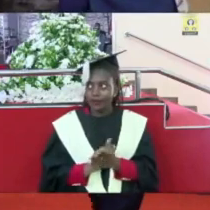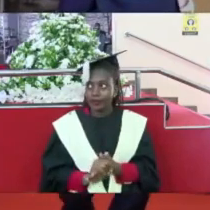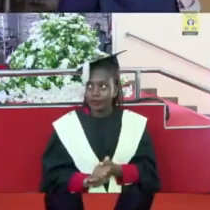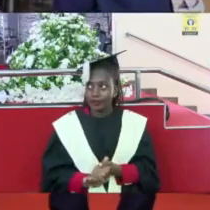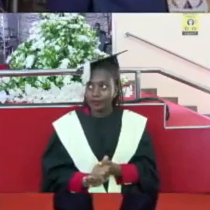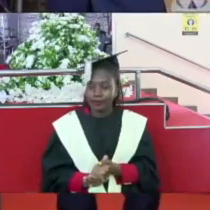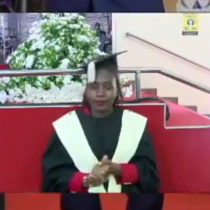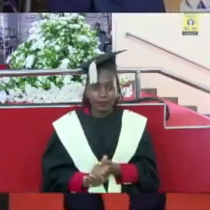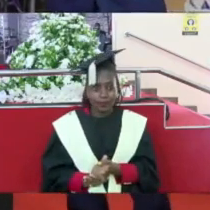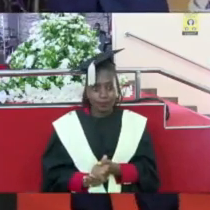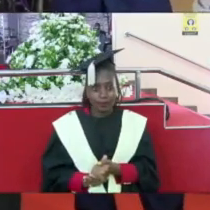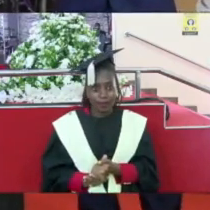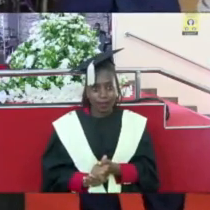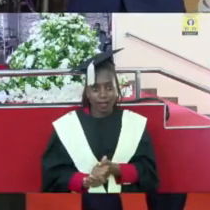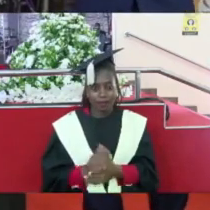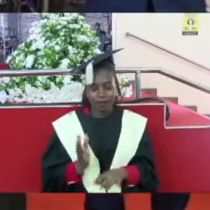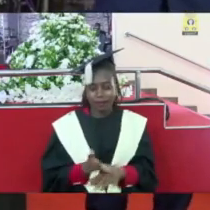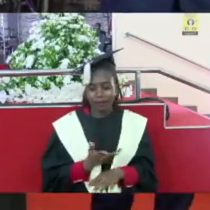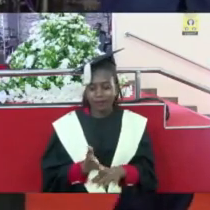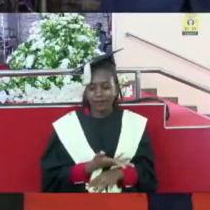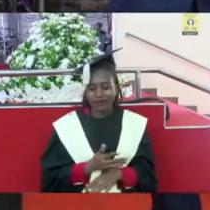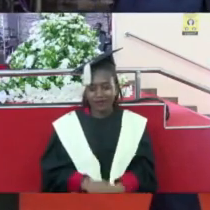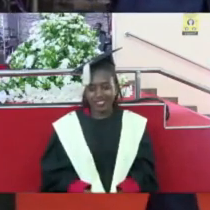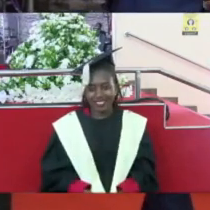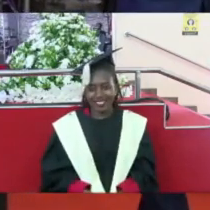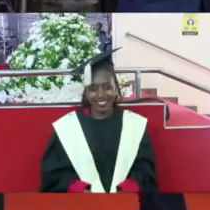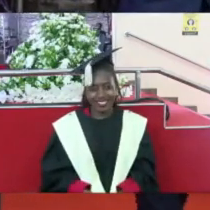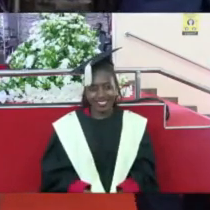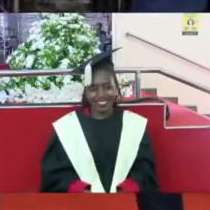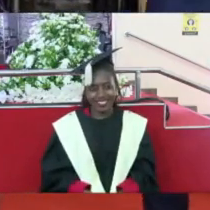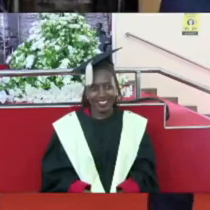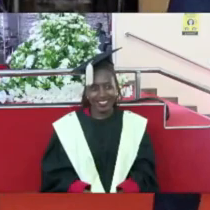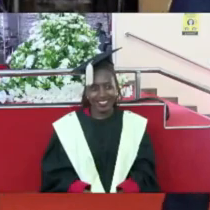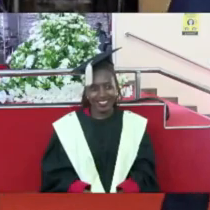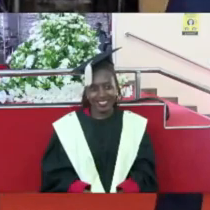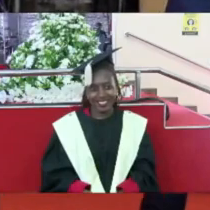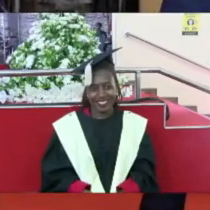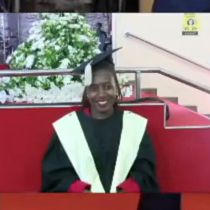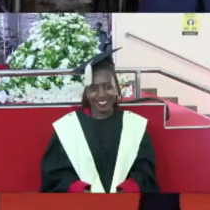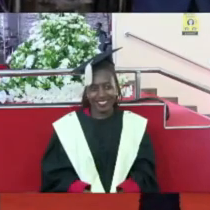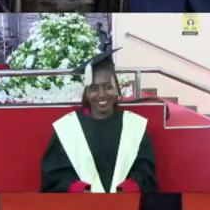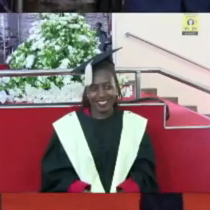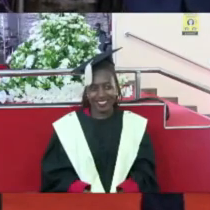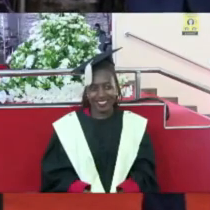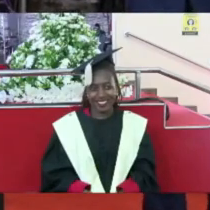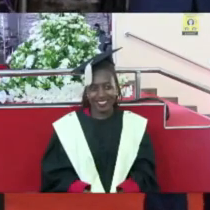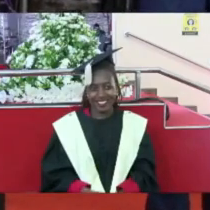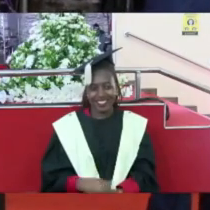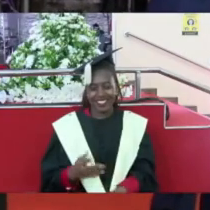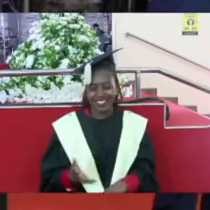Kama ni kwetu ningeuliza tulio hamwe. Would ask if we are still together. Alafu nisikie wengine wakisema hey, tulio